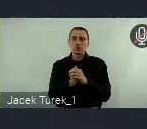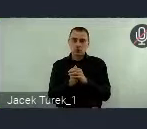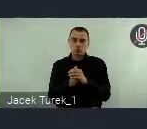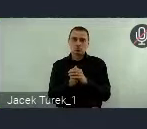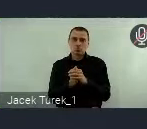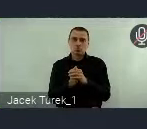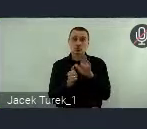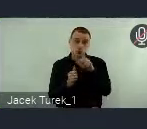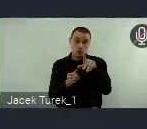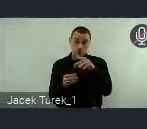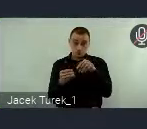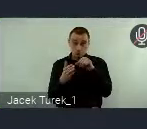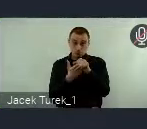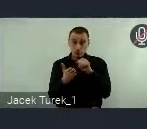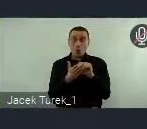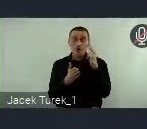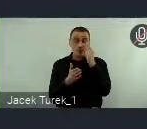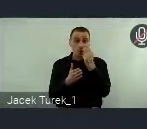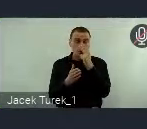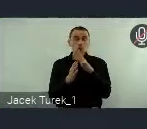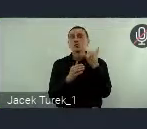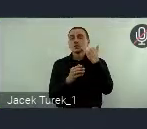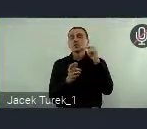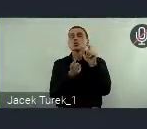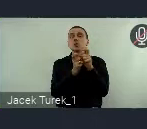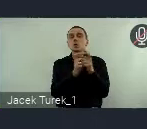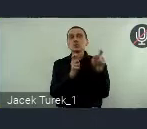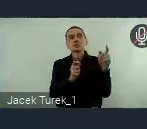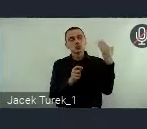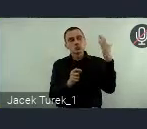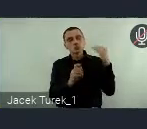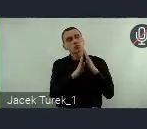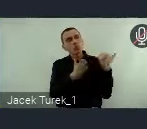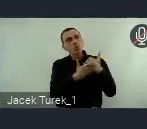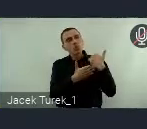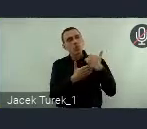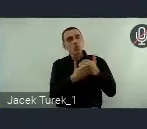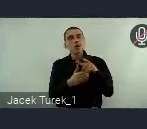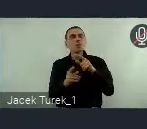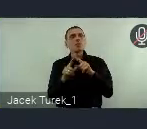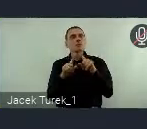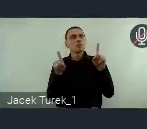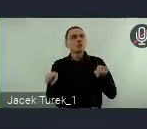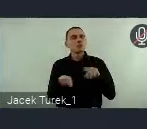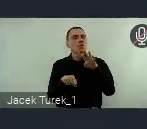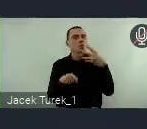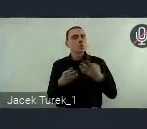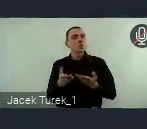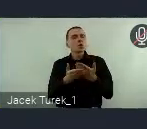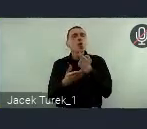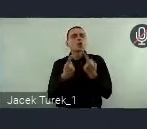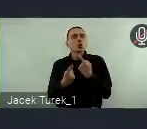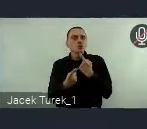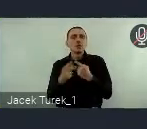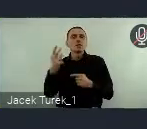formatem a zatem osoba niewidoma musisz dzwonić do sąsiada będzie ty Wiesiu wpadnij bo mam ten formularz ale za diabła nie wiem co ona nie jest bo mój program czytający